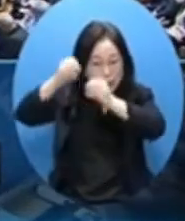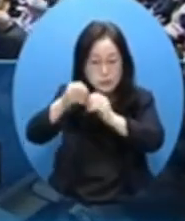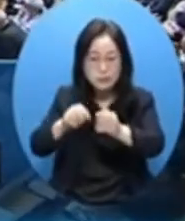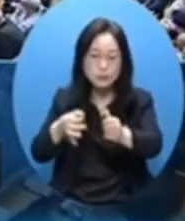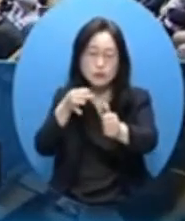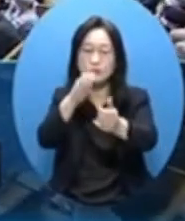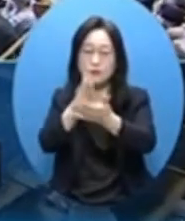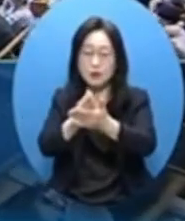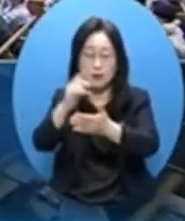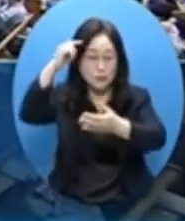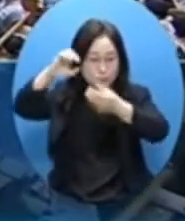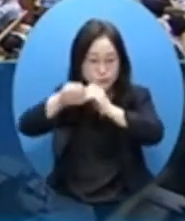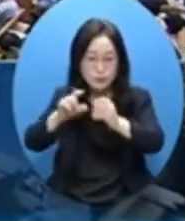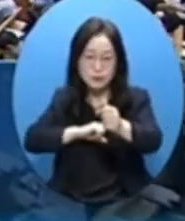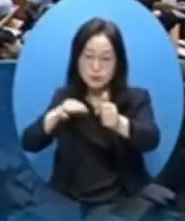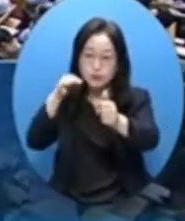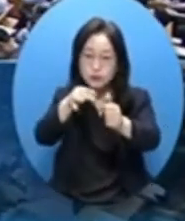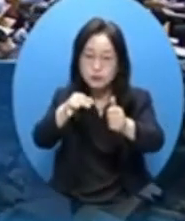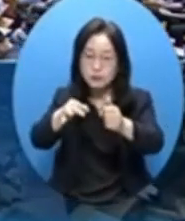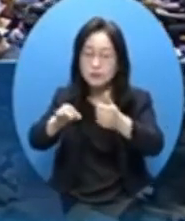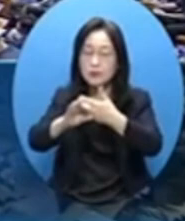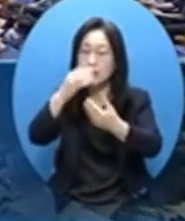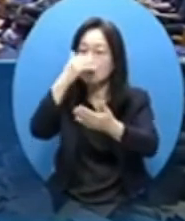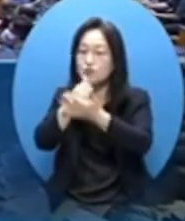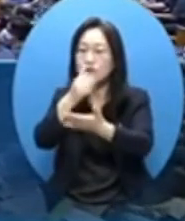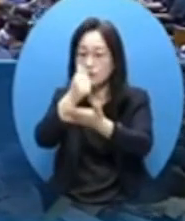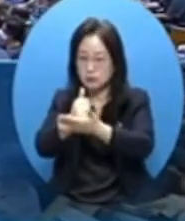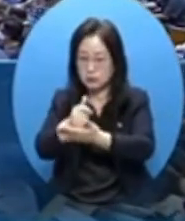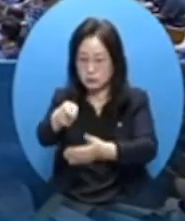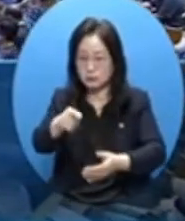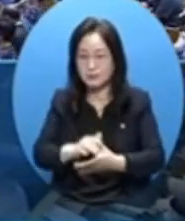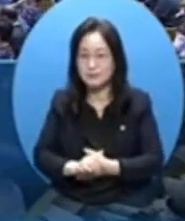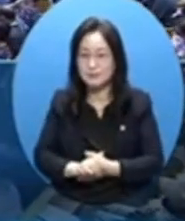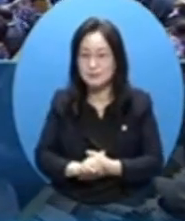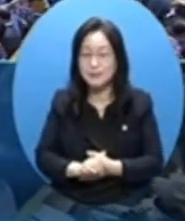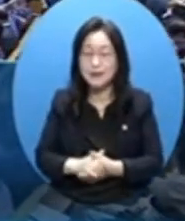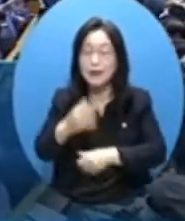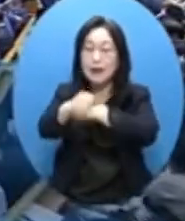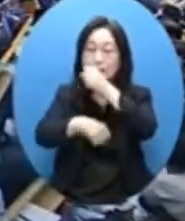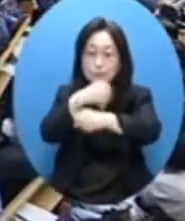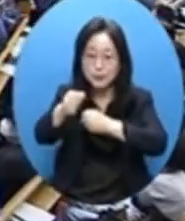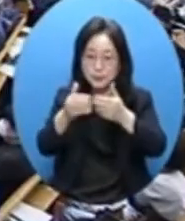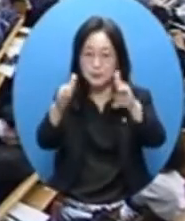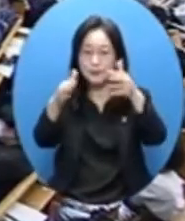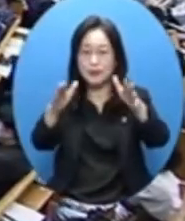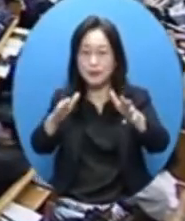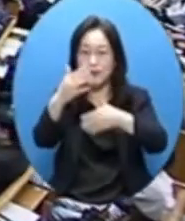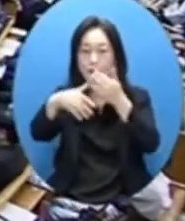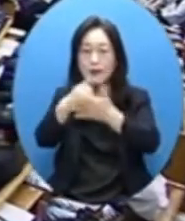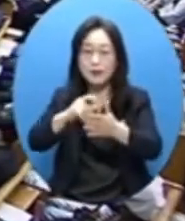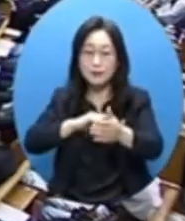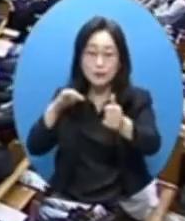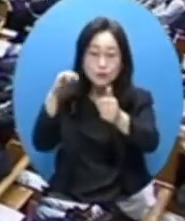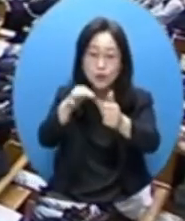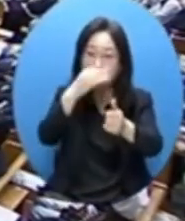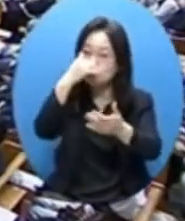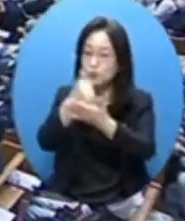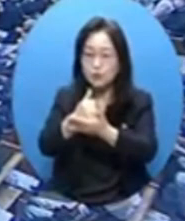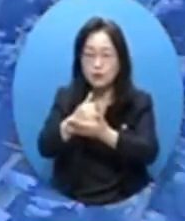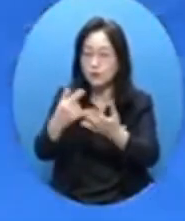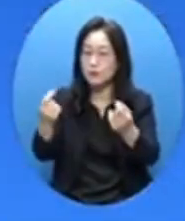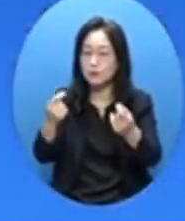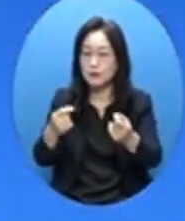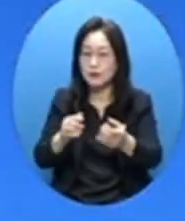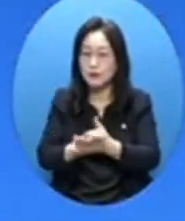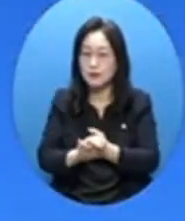야훼는 그의 이름을 망하게 부르는 자를 죄 없다 하지 아니하리라 함부로 하나님의 이름을 부른 것은 죄를 짓는 것입니다